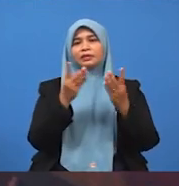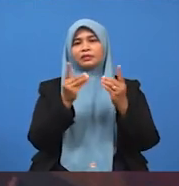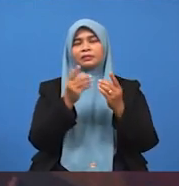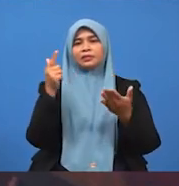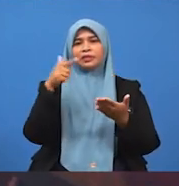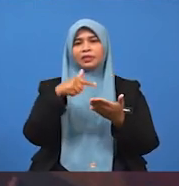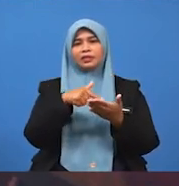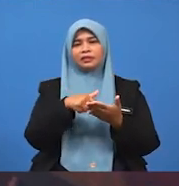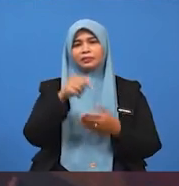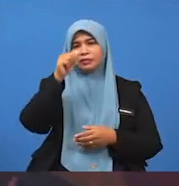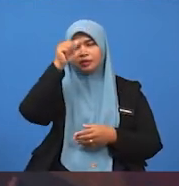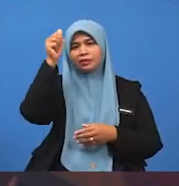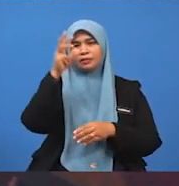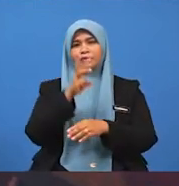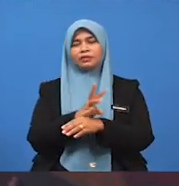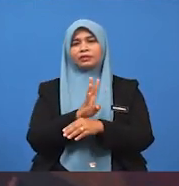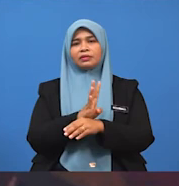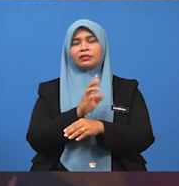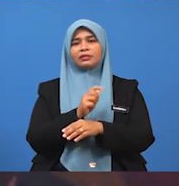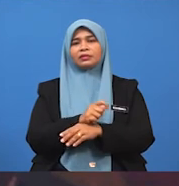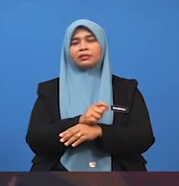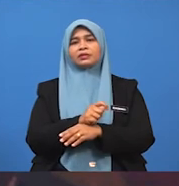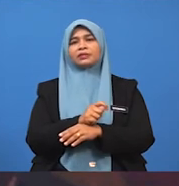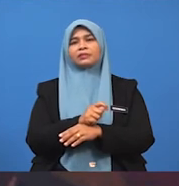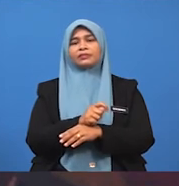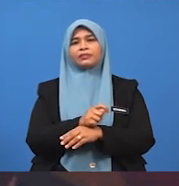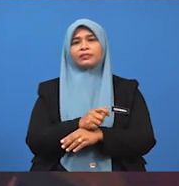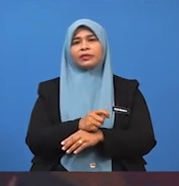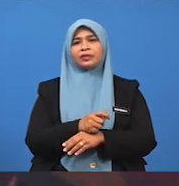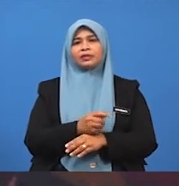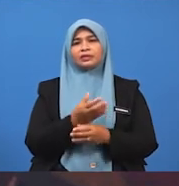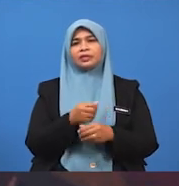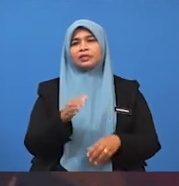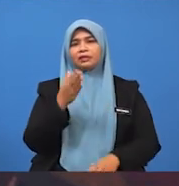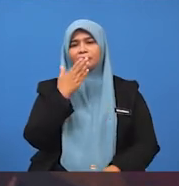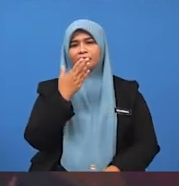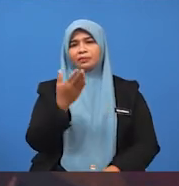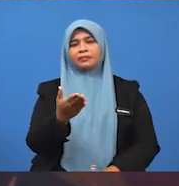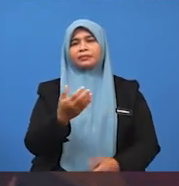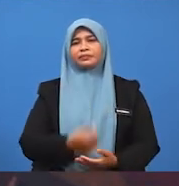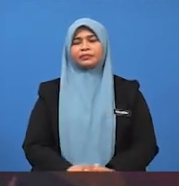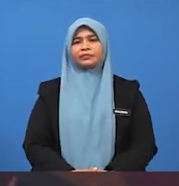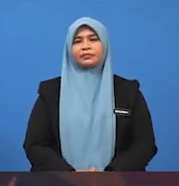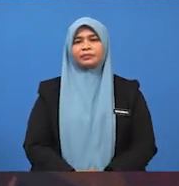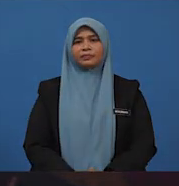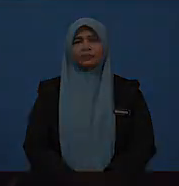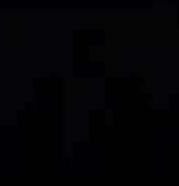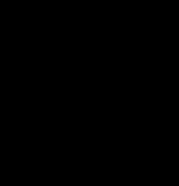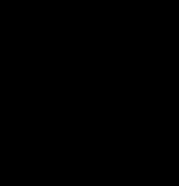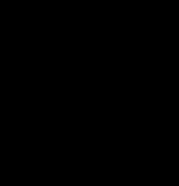lagi dalam kelas akan datang. Assalamualaikum warahmatullahi wabarakatuh. Sekian, terima kasih.